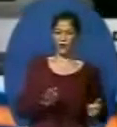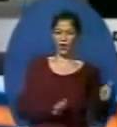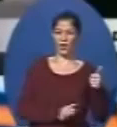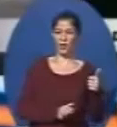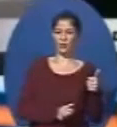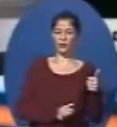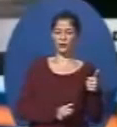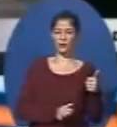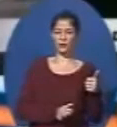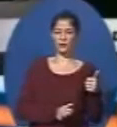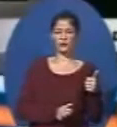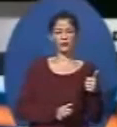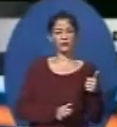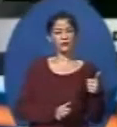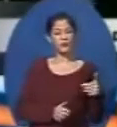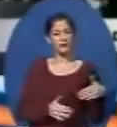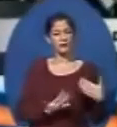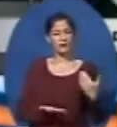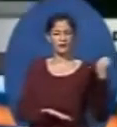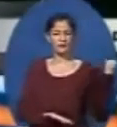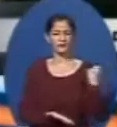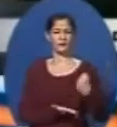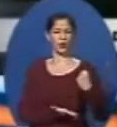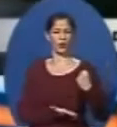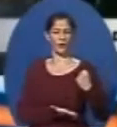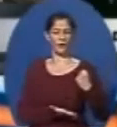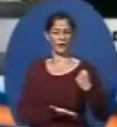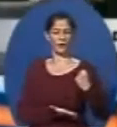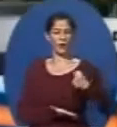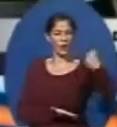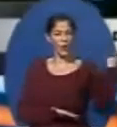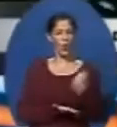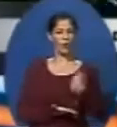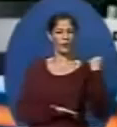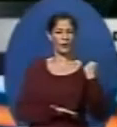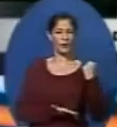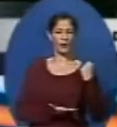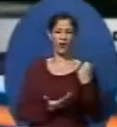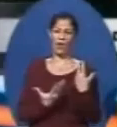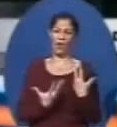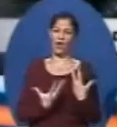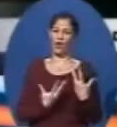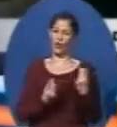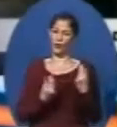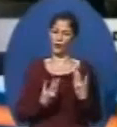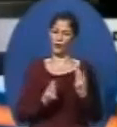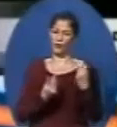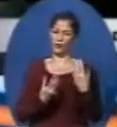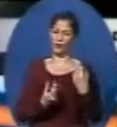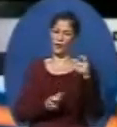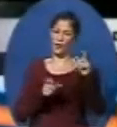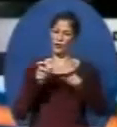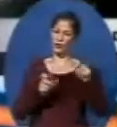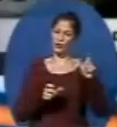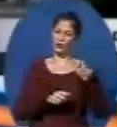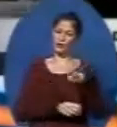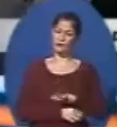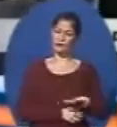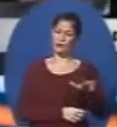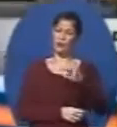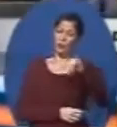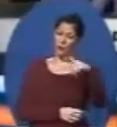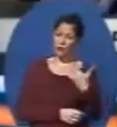נתן בעצם את החותמת הסופית לכך ששורה מאוד ארוכה של אנשי ציבור נטלו